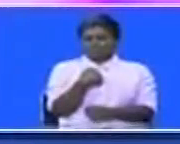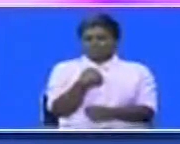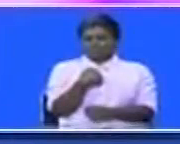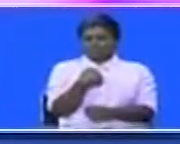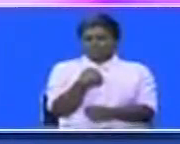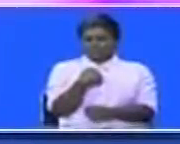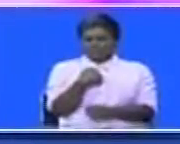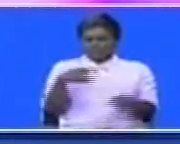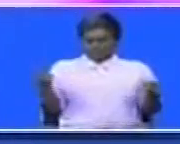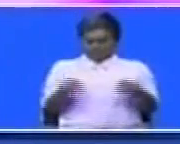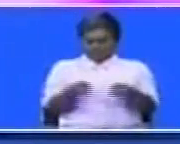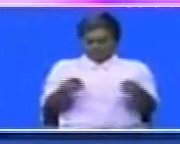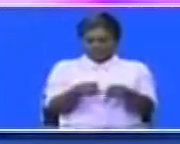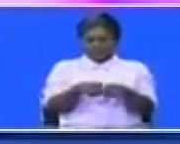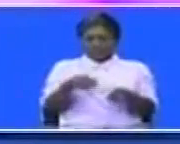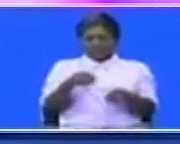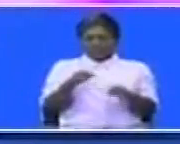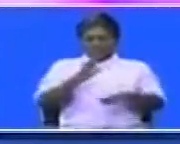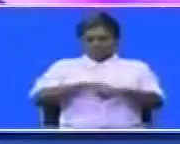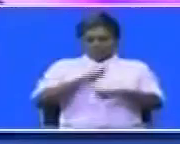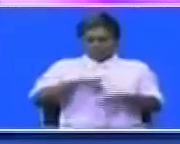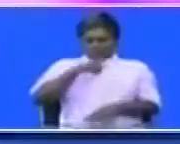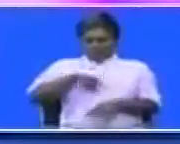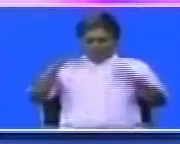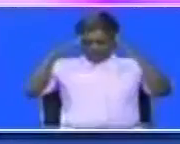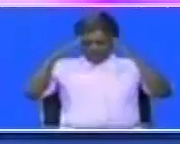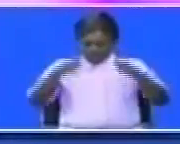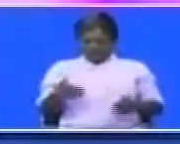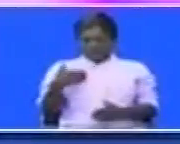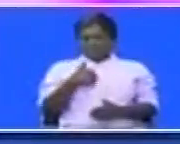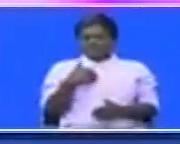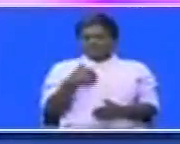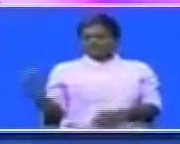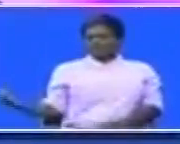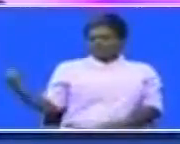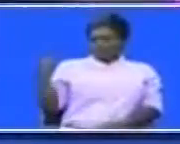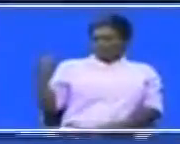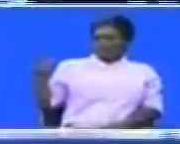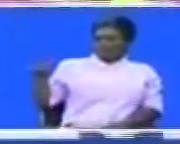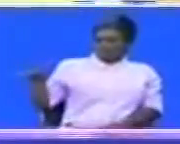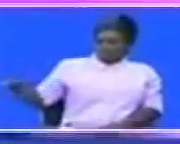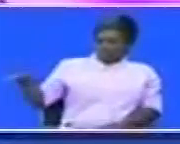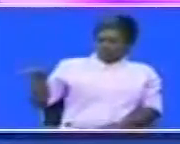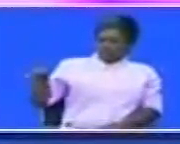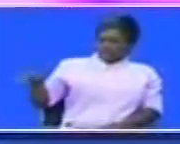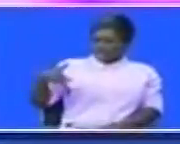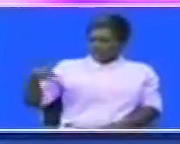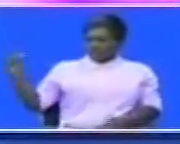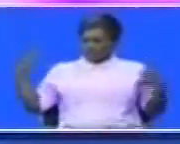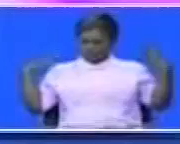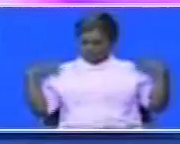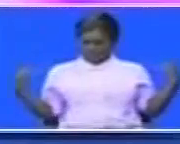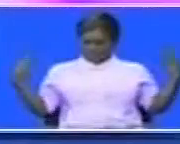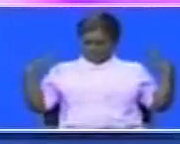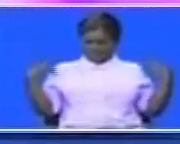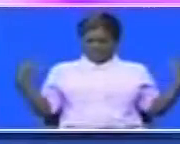How did I achieve it? Hard work, passion, determination. Again, waking up early in the morning to go to the gym. Happy I won the championship. It's been